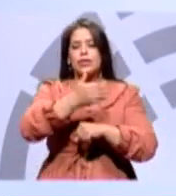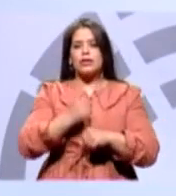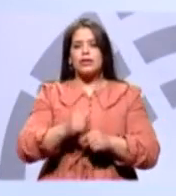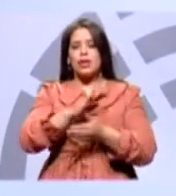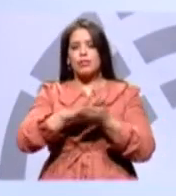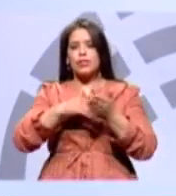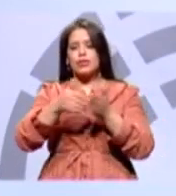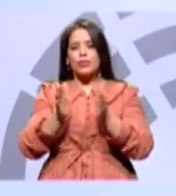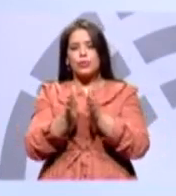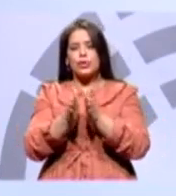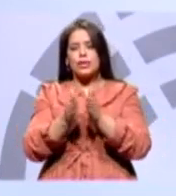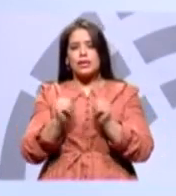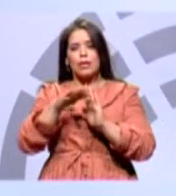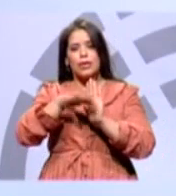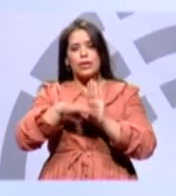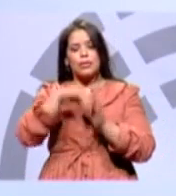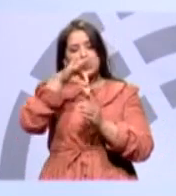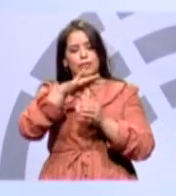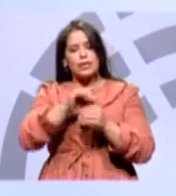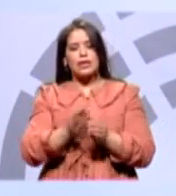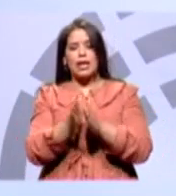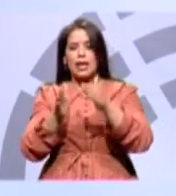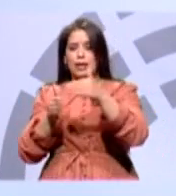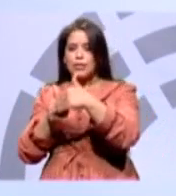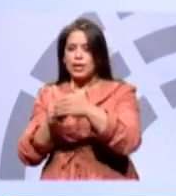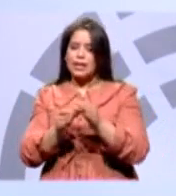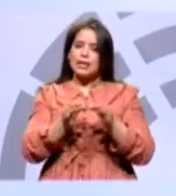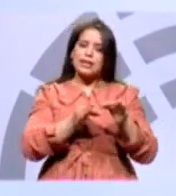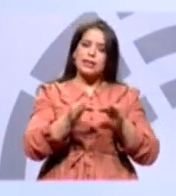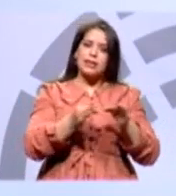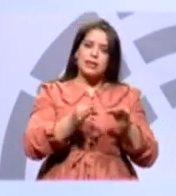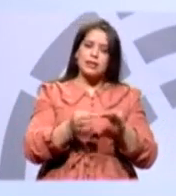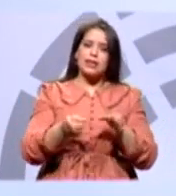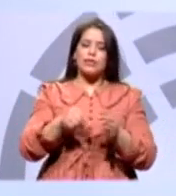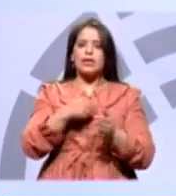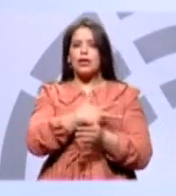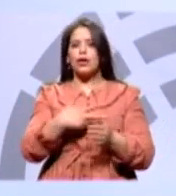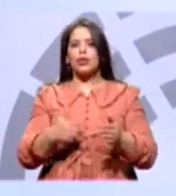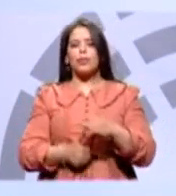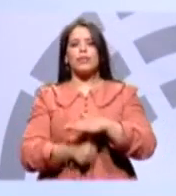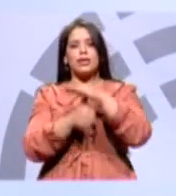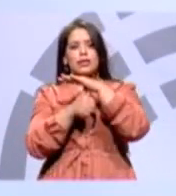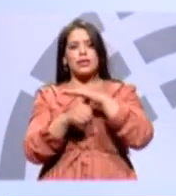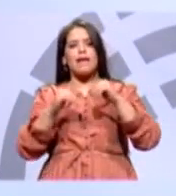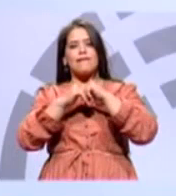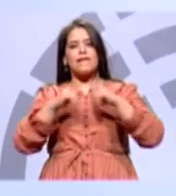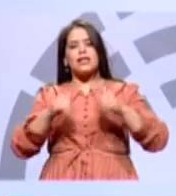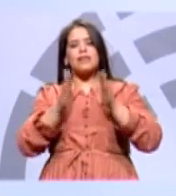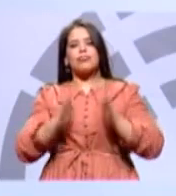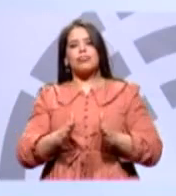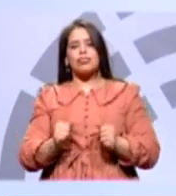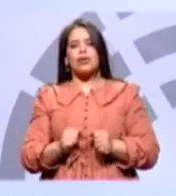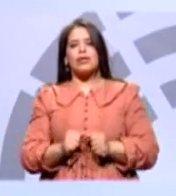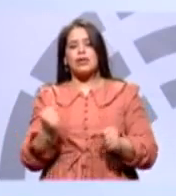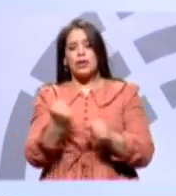موجز البرنامج الانتخابي في المجال السياسي العمل على نظام حكم رئاسي يقوم على الفصل الثامن بين